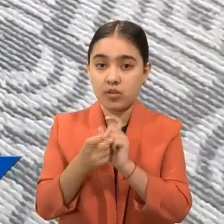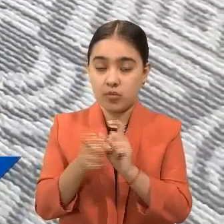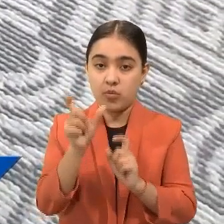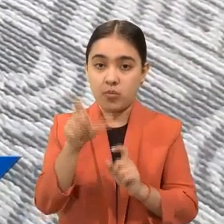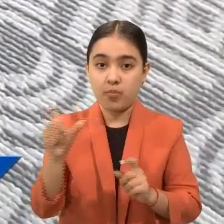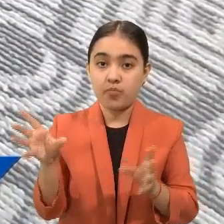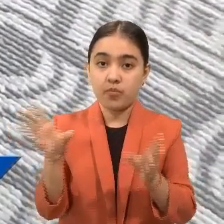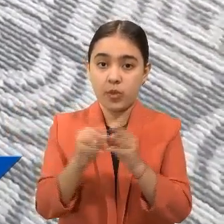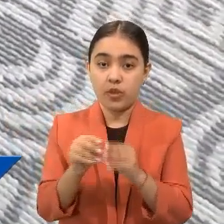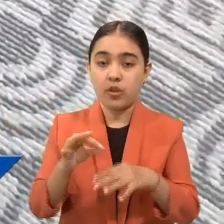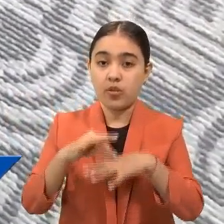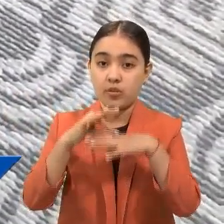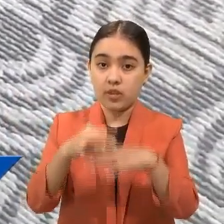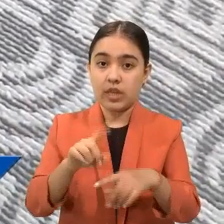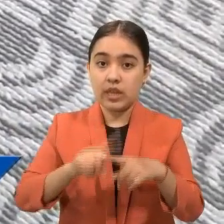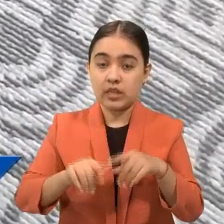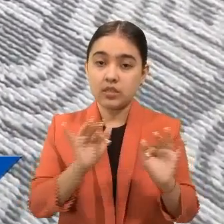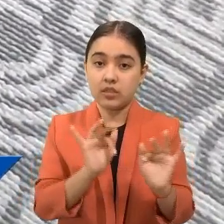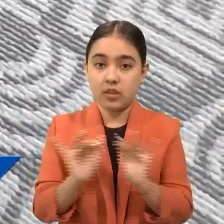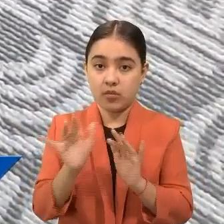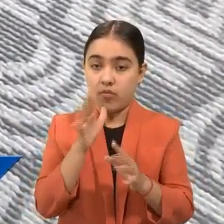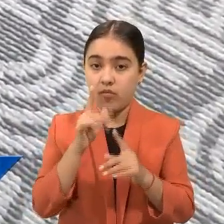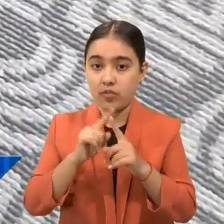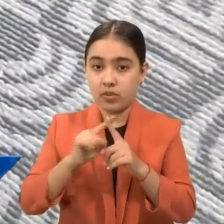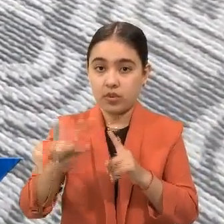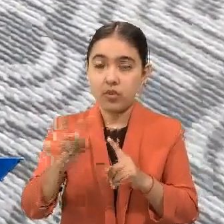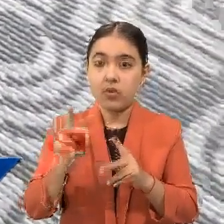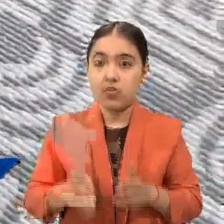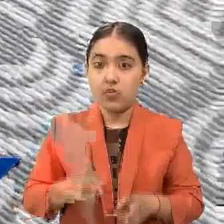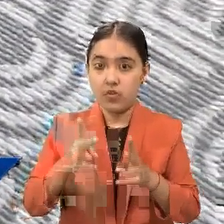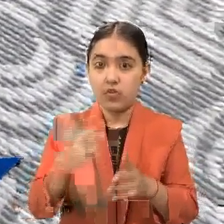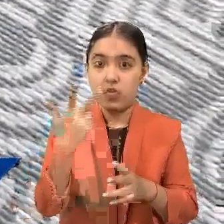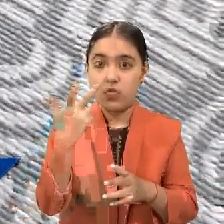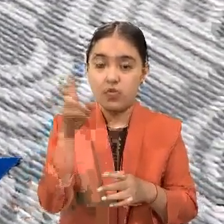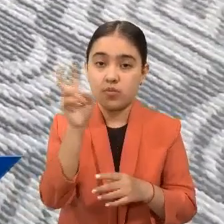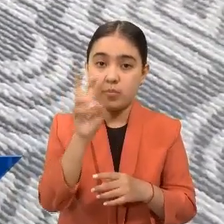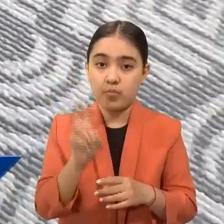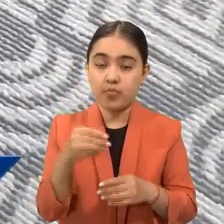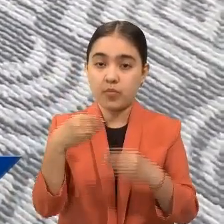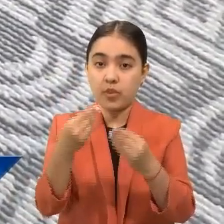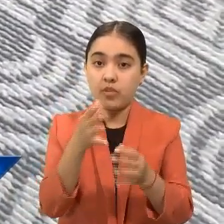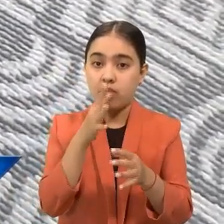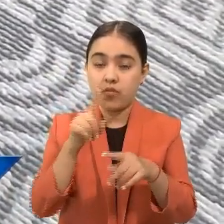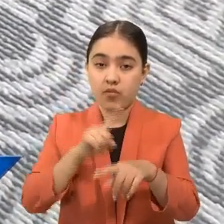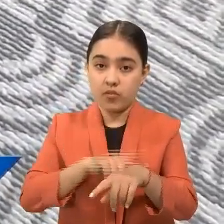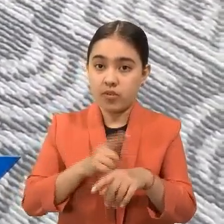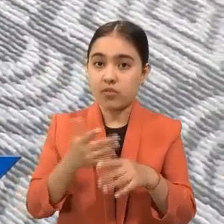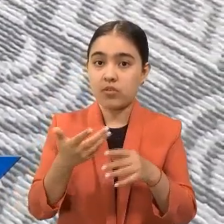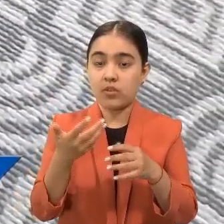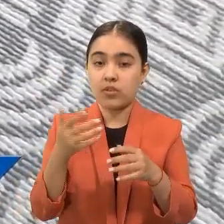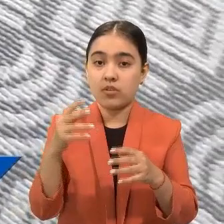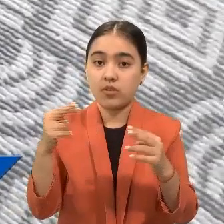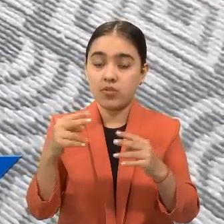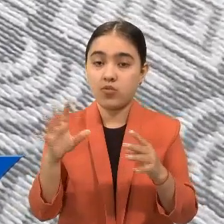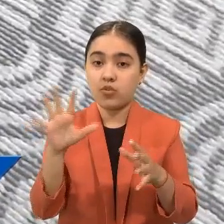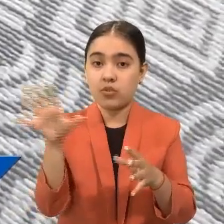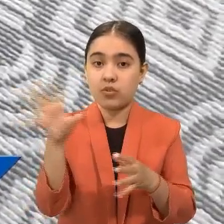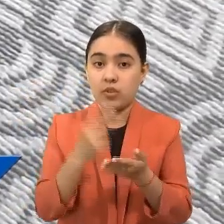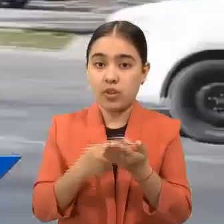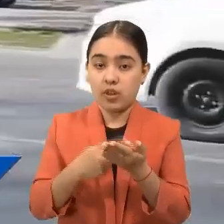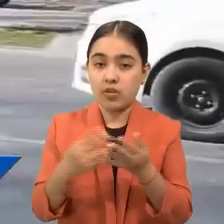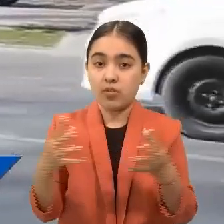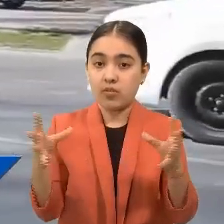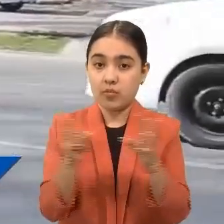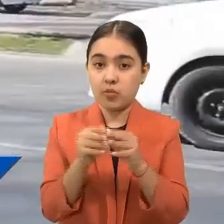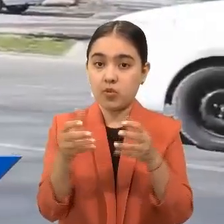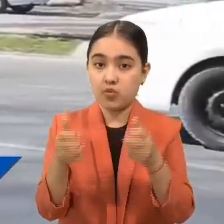bilan hamkorlikda o'tkazilgan tezkor tadbir davomida fuqaro 300 AQSh dollari bergan vaqtida tadbir ishtirokchilari tomonidan daliliy ashyo